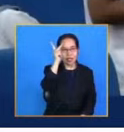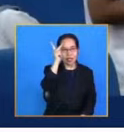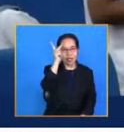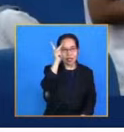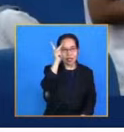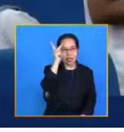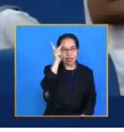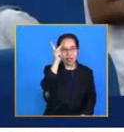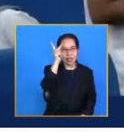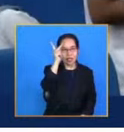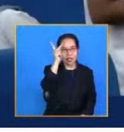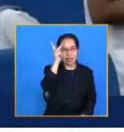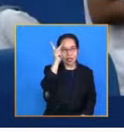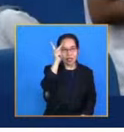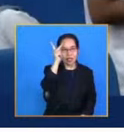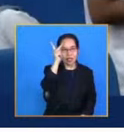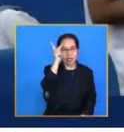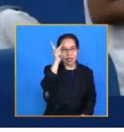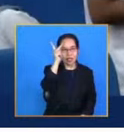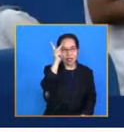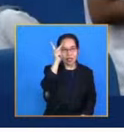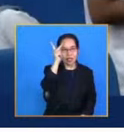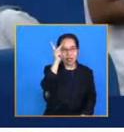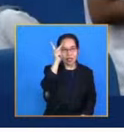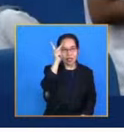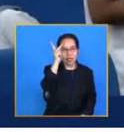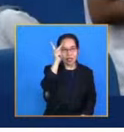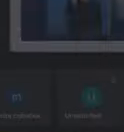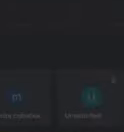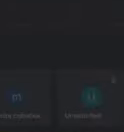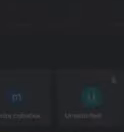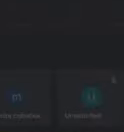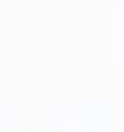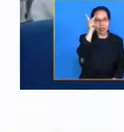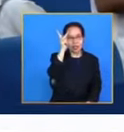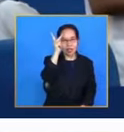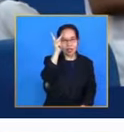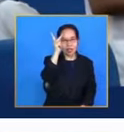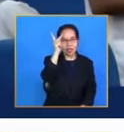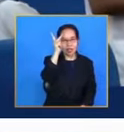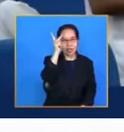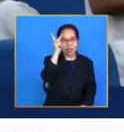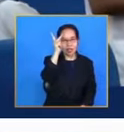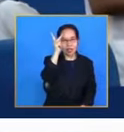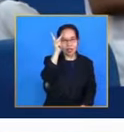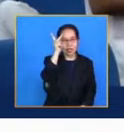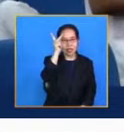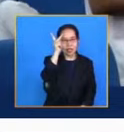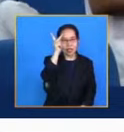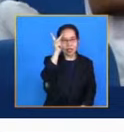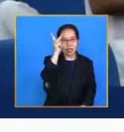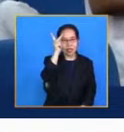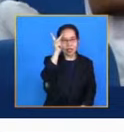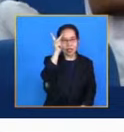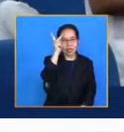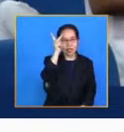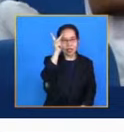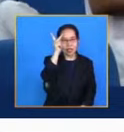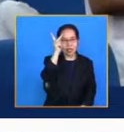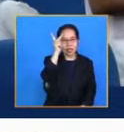Mark William, kala mo bumaba si Alden kung maghiyawan. Kala mo raw bumaba si Alden